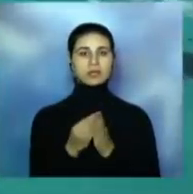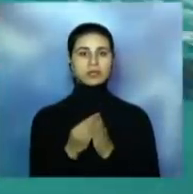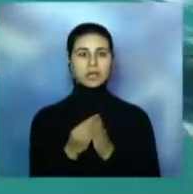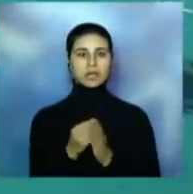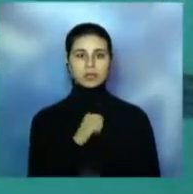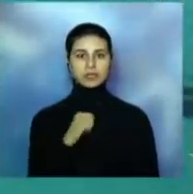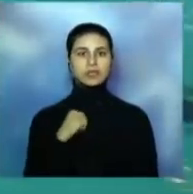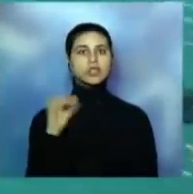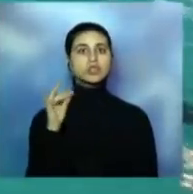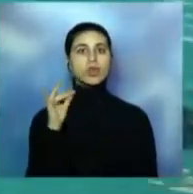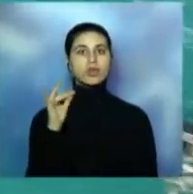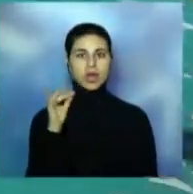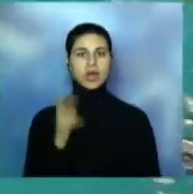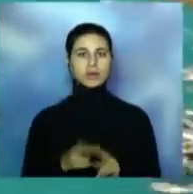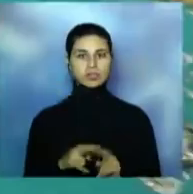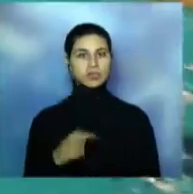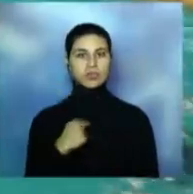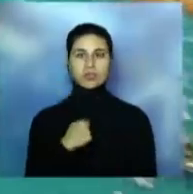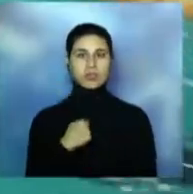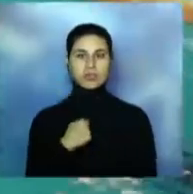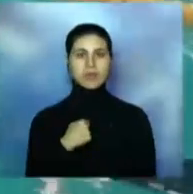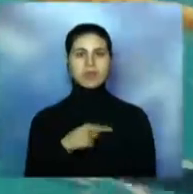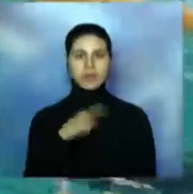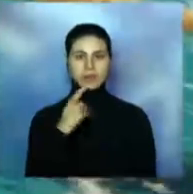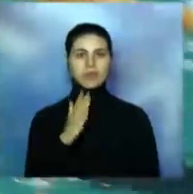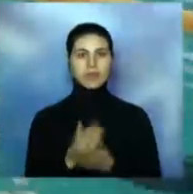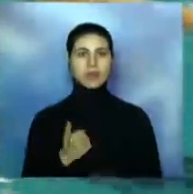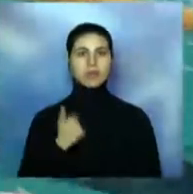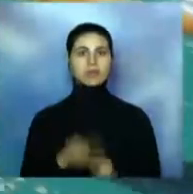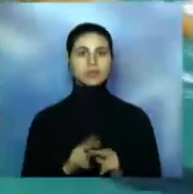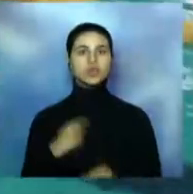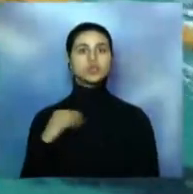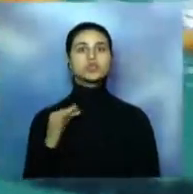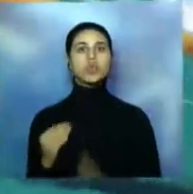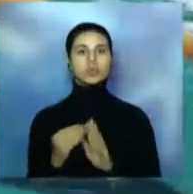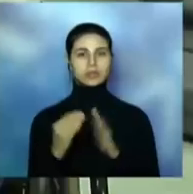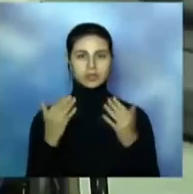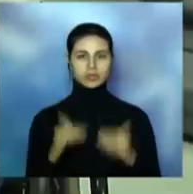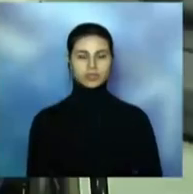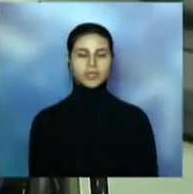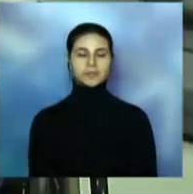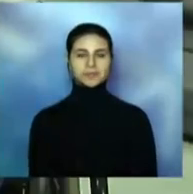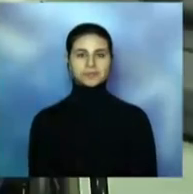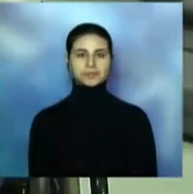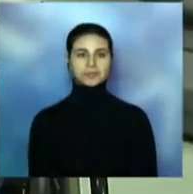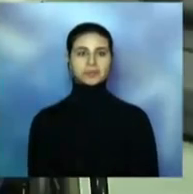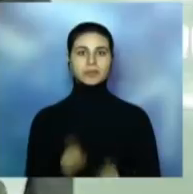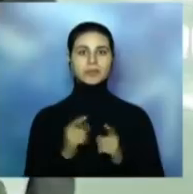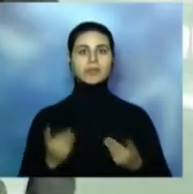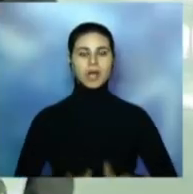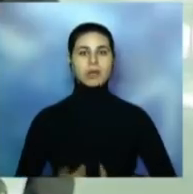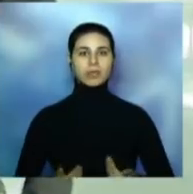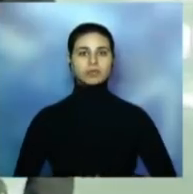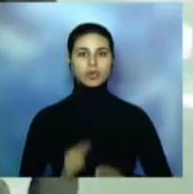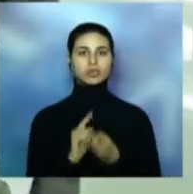თავის თავს ისტორიაში, ასე რომ მე ვარ ამ თამაკი, რადგან ვარ უკვე ისტორიაში. ფაქტიურად გამოვცოცხლდი,